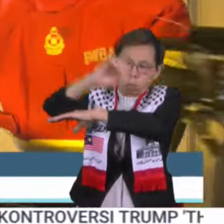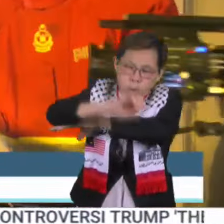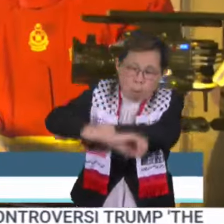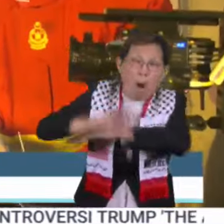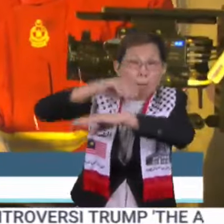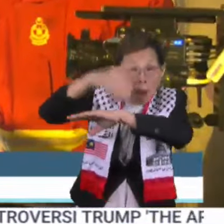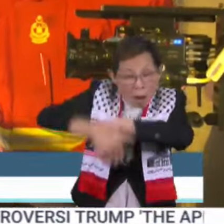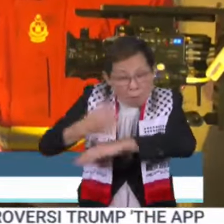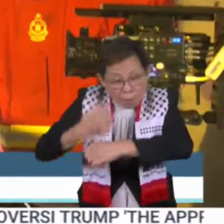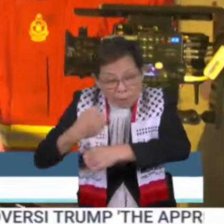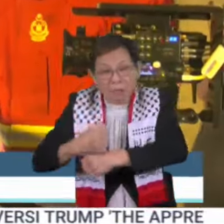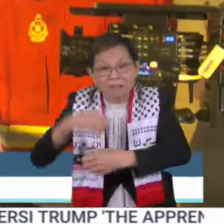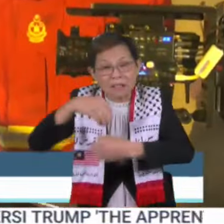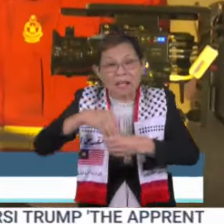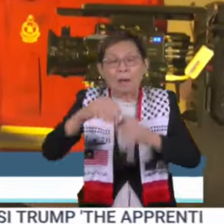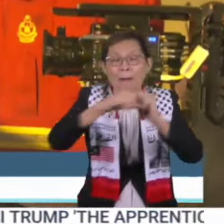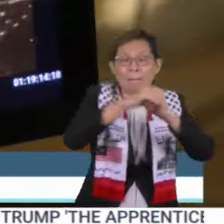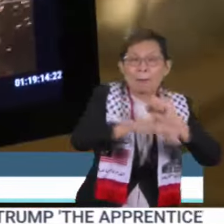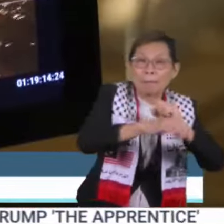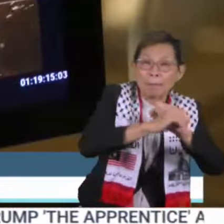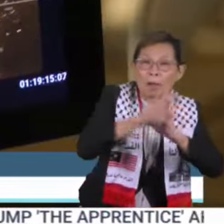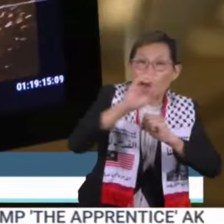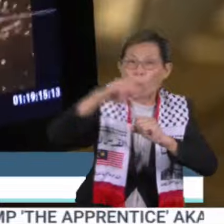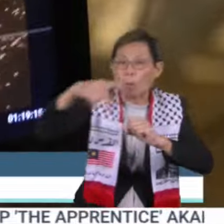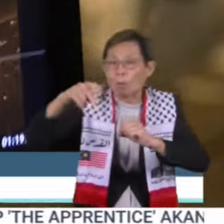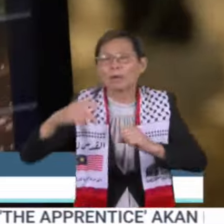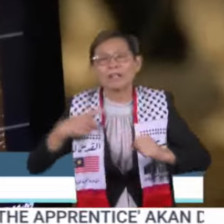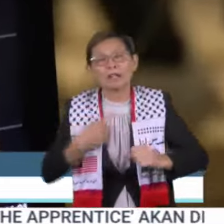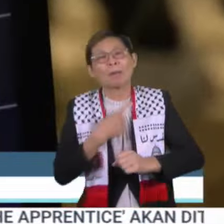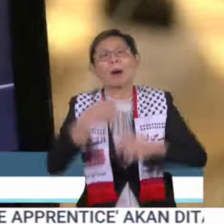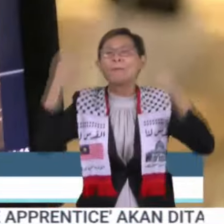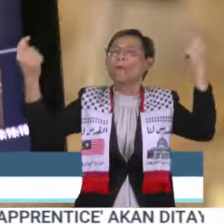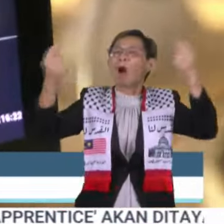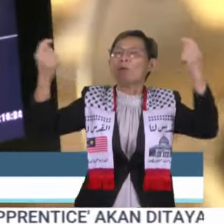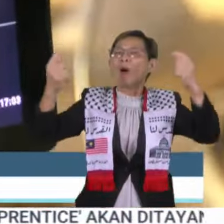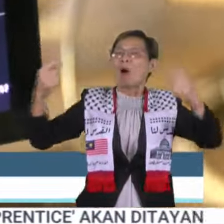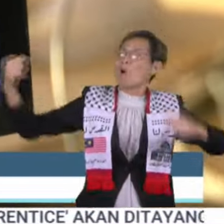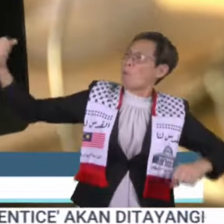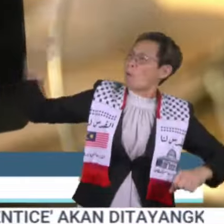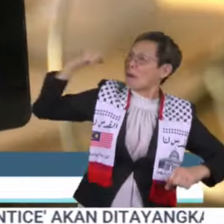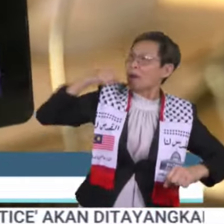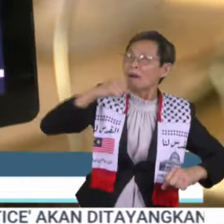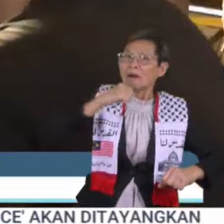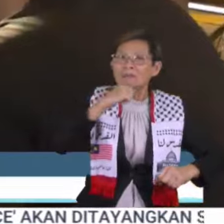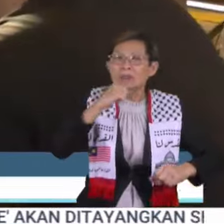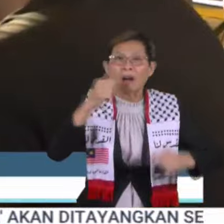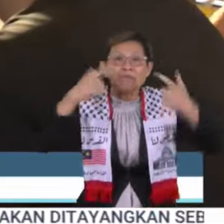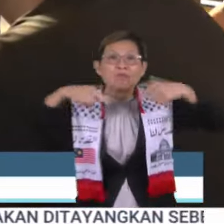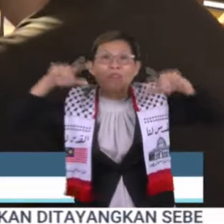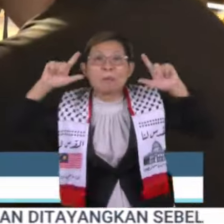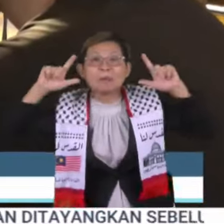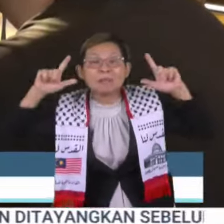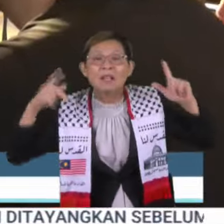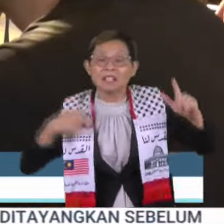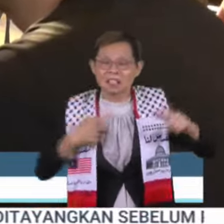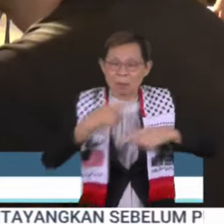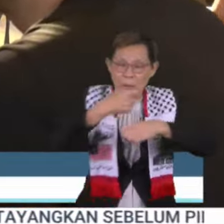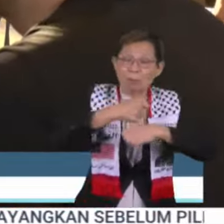ini, kita nak menghargai, meraihkan Vira yang tak didendang. So kami menghasilkan sebuah